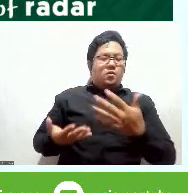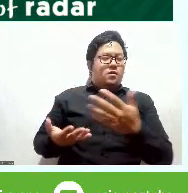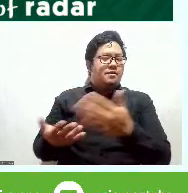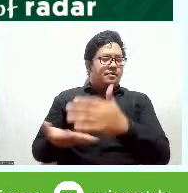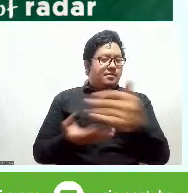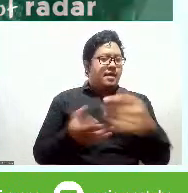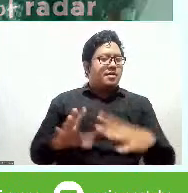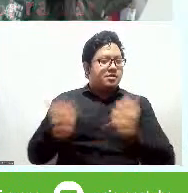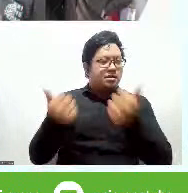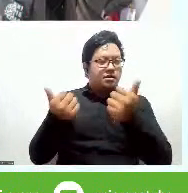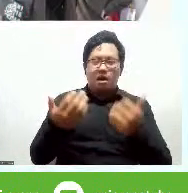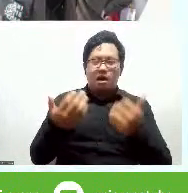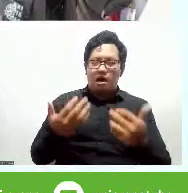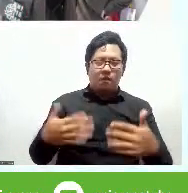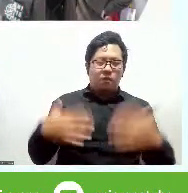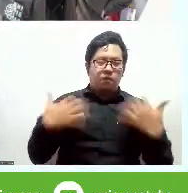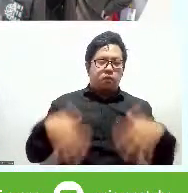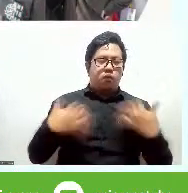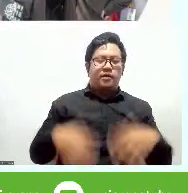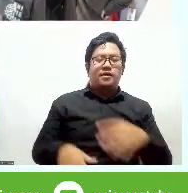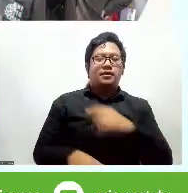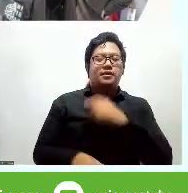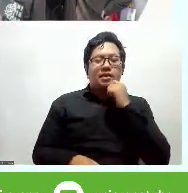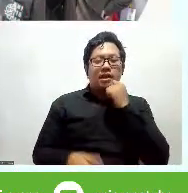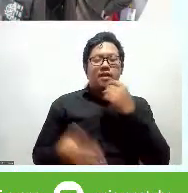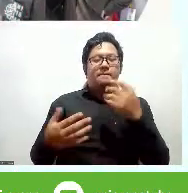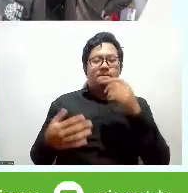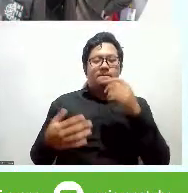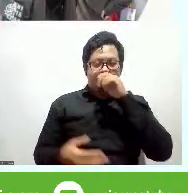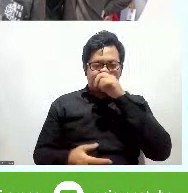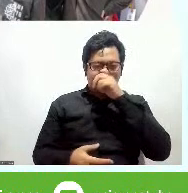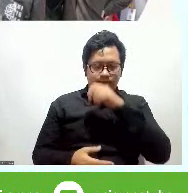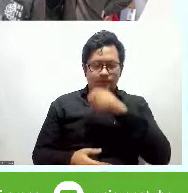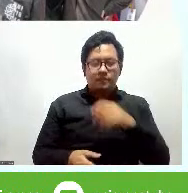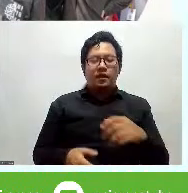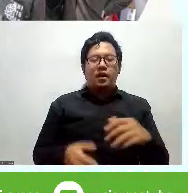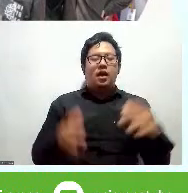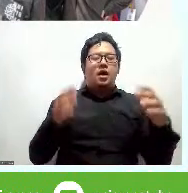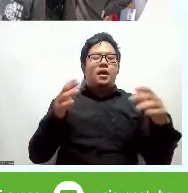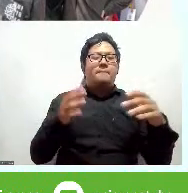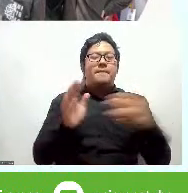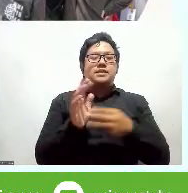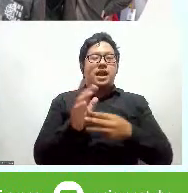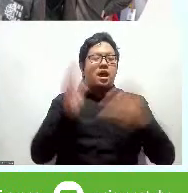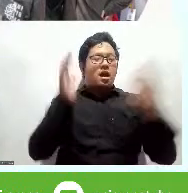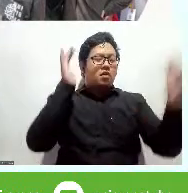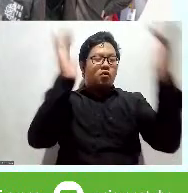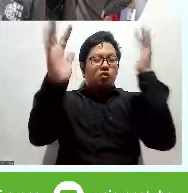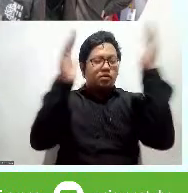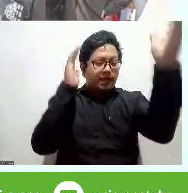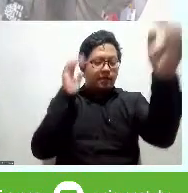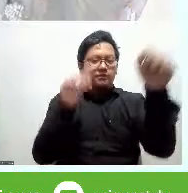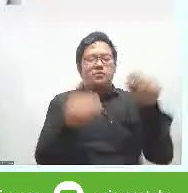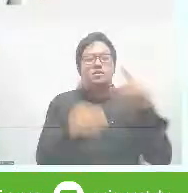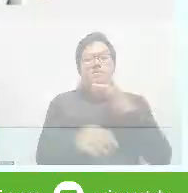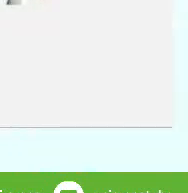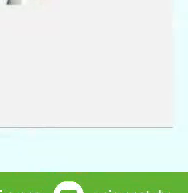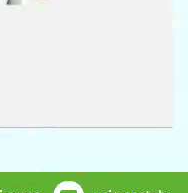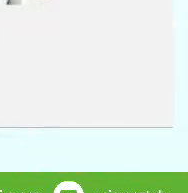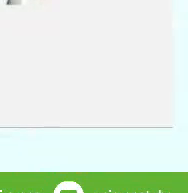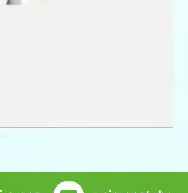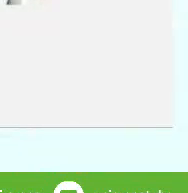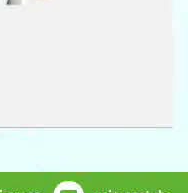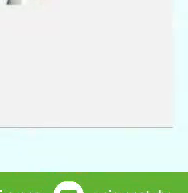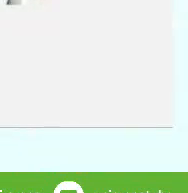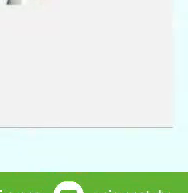bosnya isu hutan itu ternyata emang eurofighter opmin jadi Jauh di mata Jauh Di Hati badan aja bagi kita yang tinggal